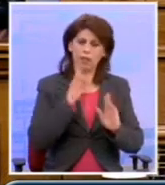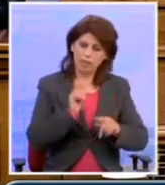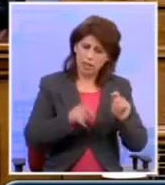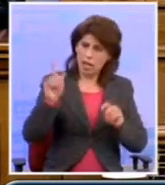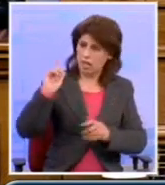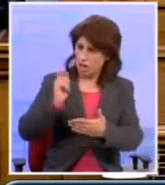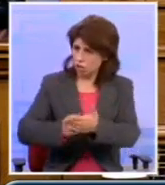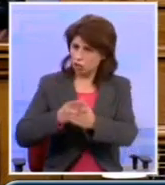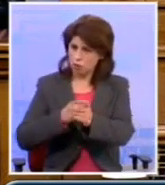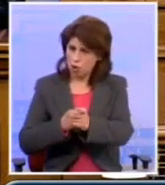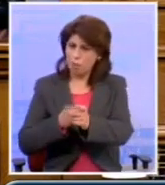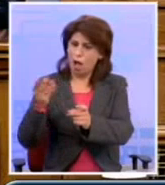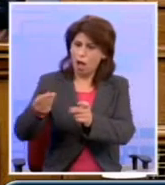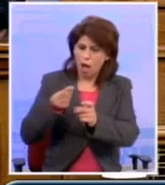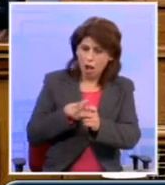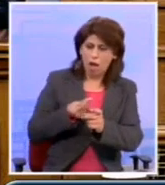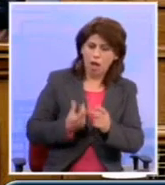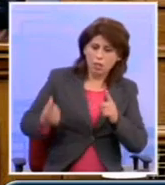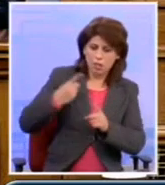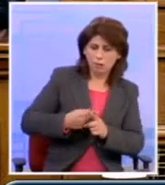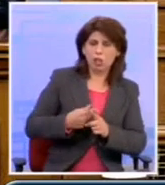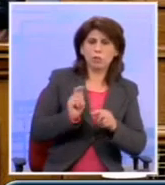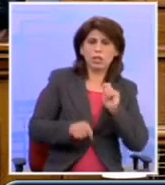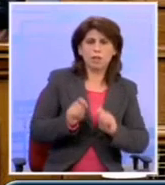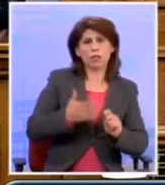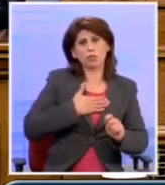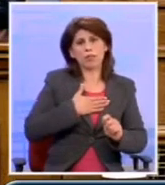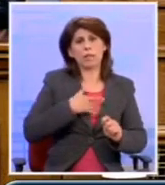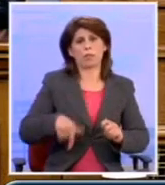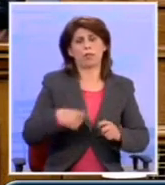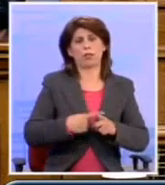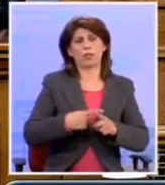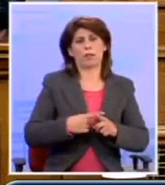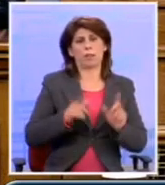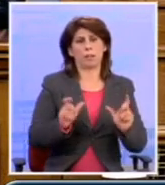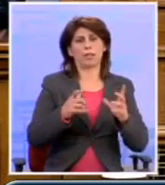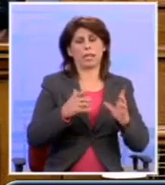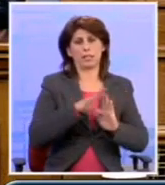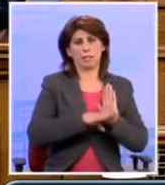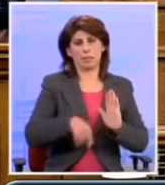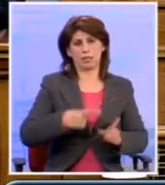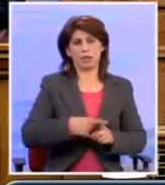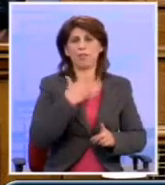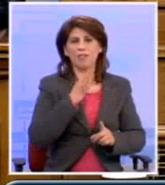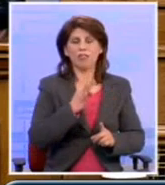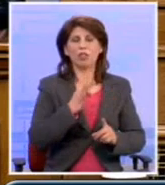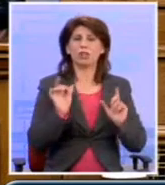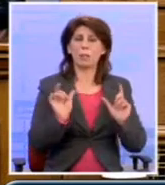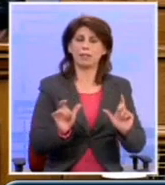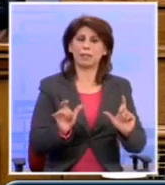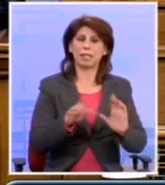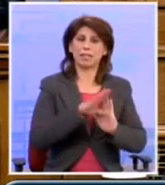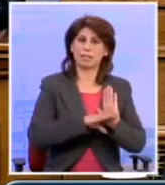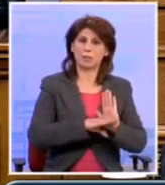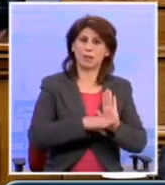απόκτησης τεχνογνωσίας και τεχνολογίας. Γι' αυτό και τα αμυντικά συστήματα σήμερα βρίσκονται και παρέλαβε αυτή η